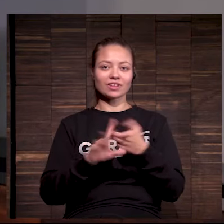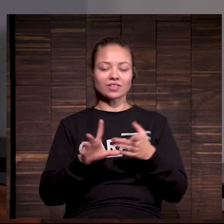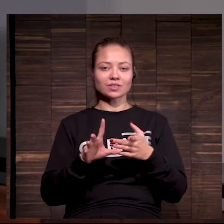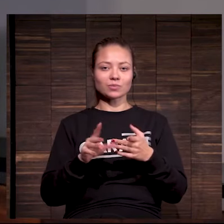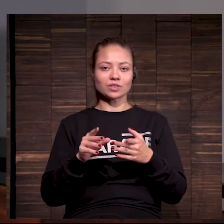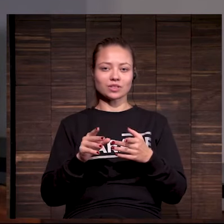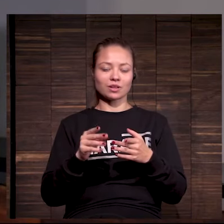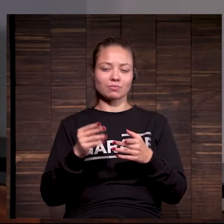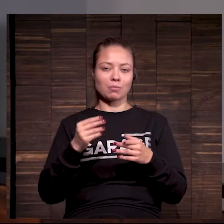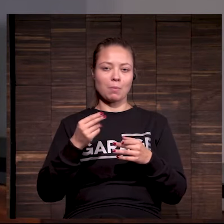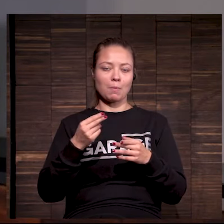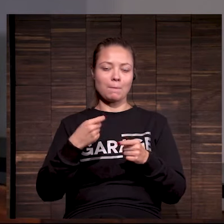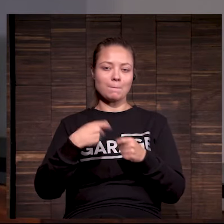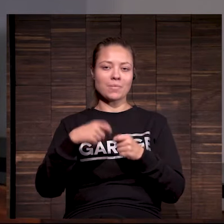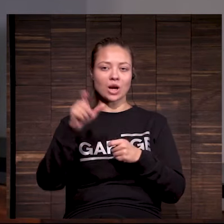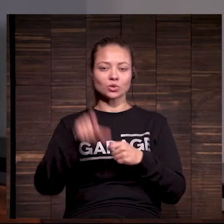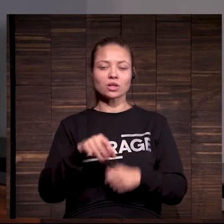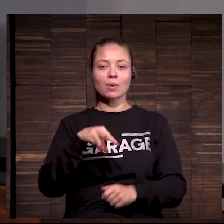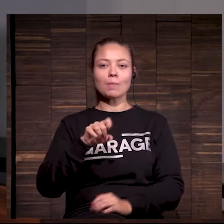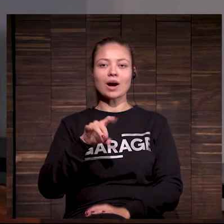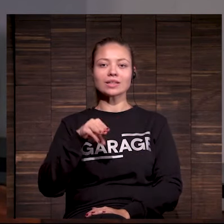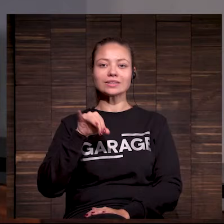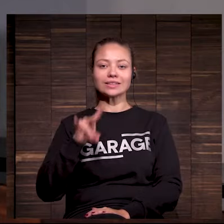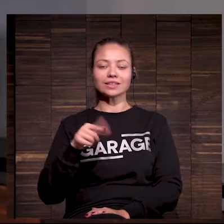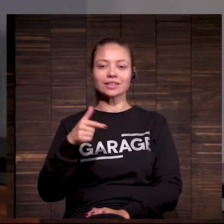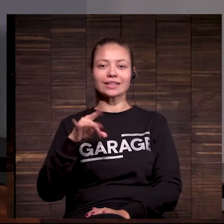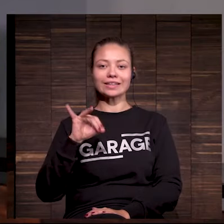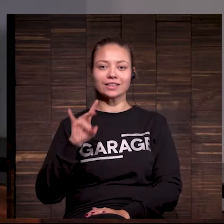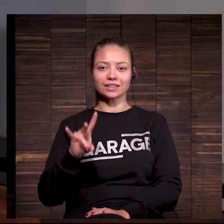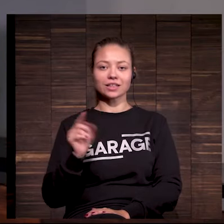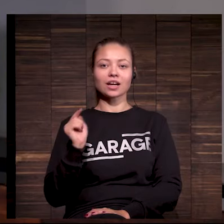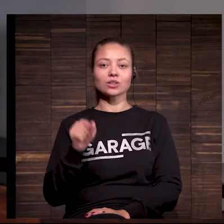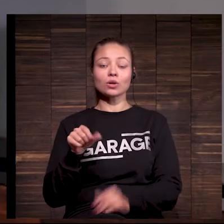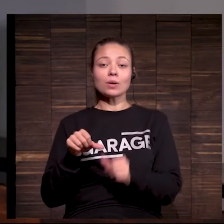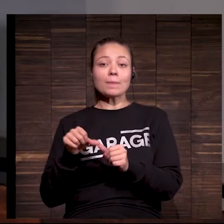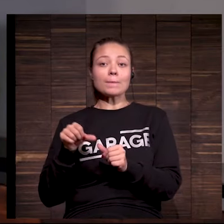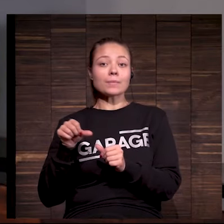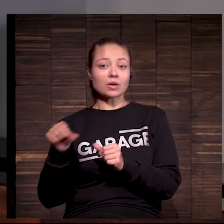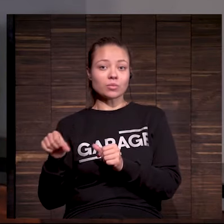продюсер мартин green который помимо